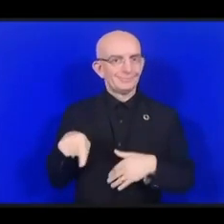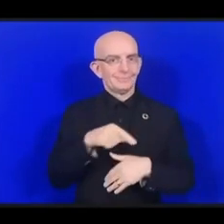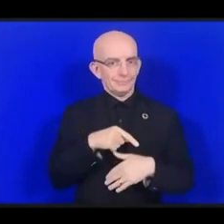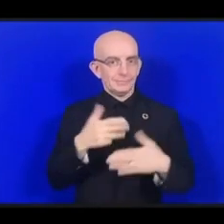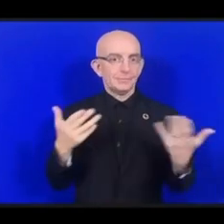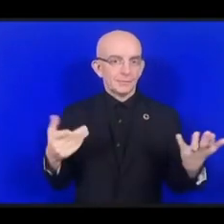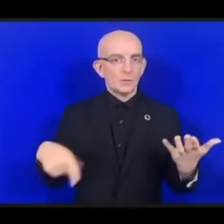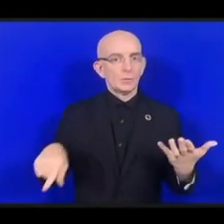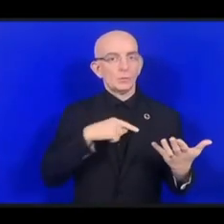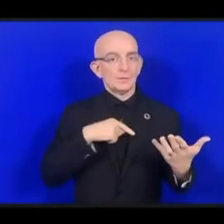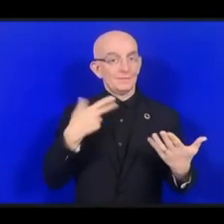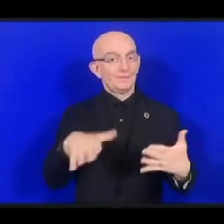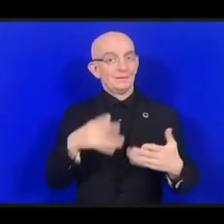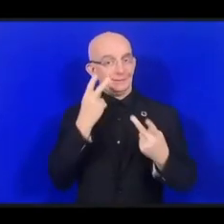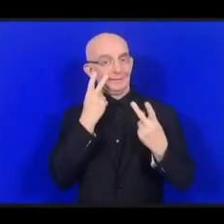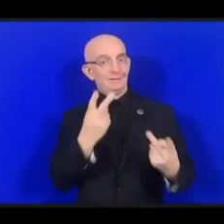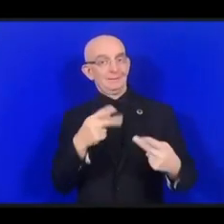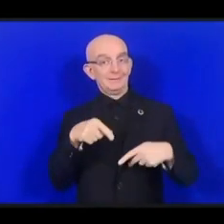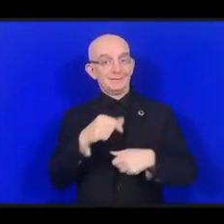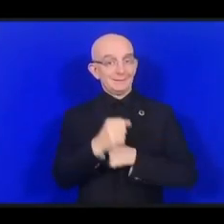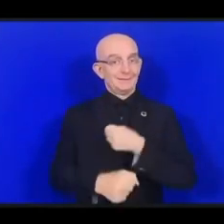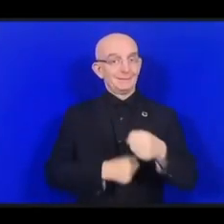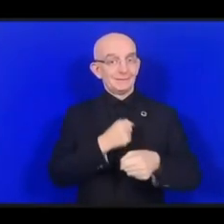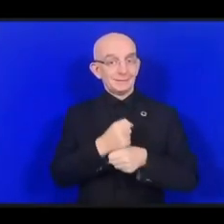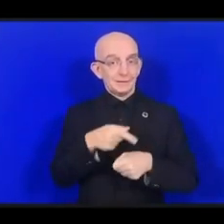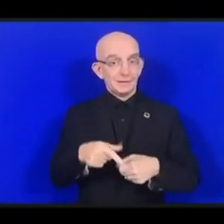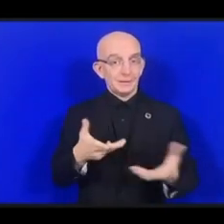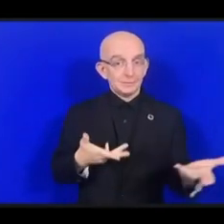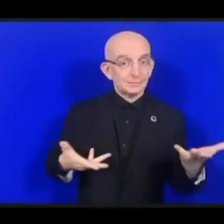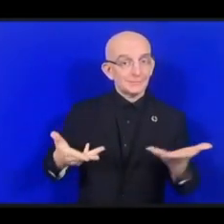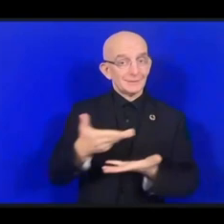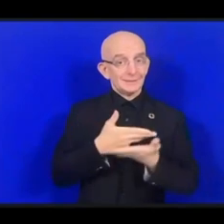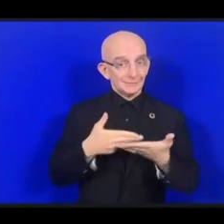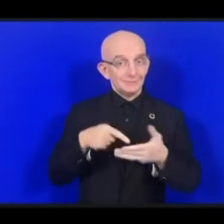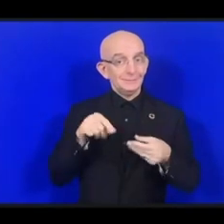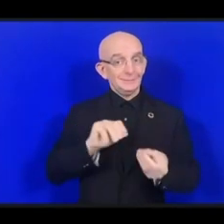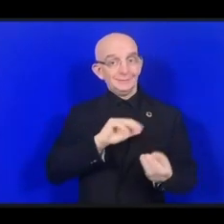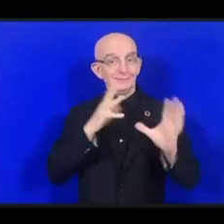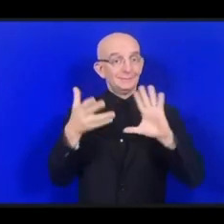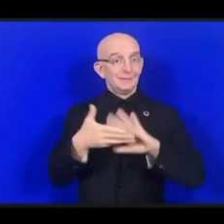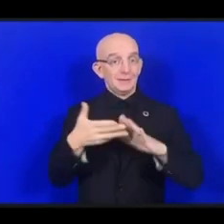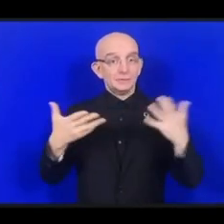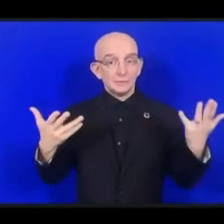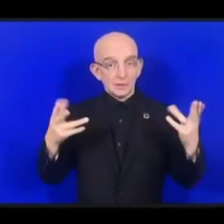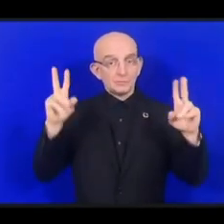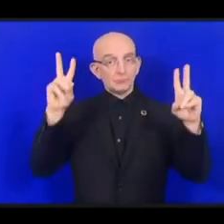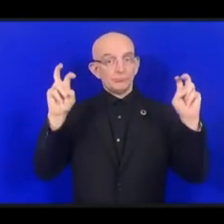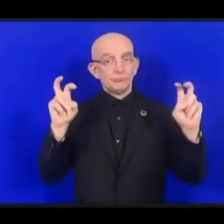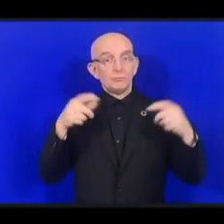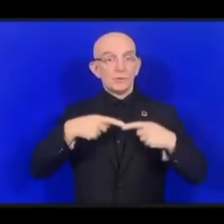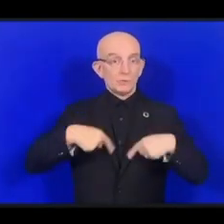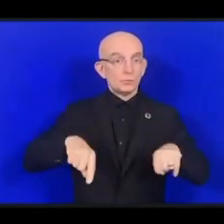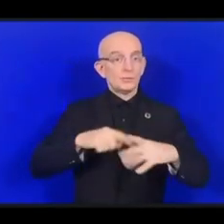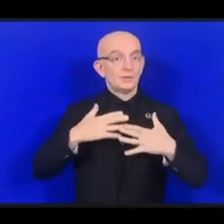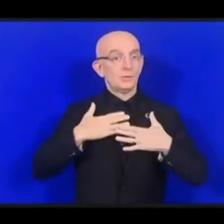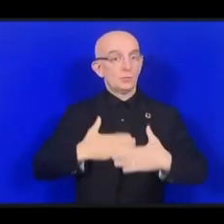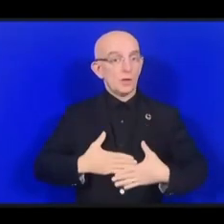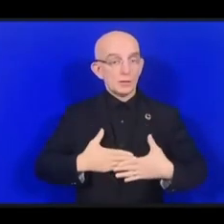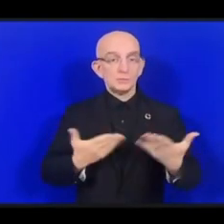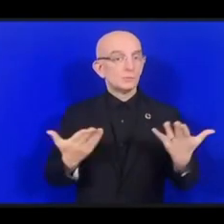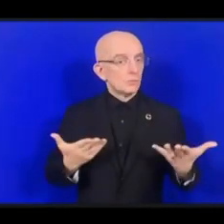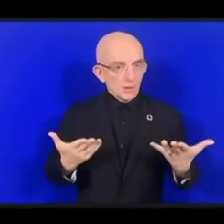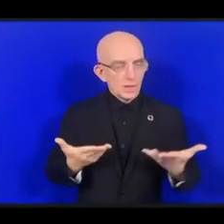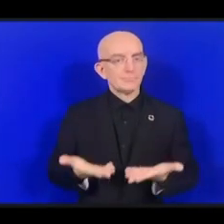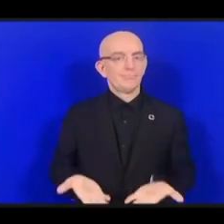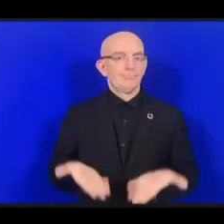الانترنت التي نصب الى تحقيقها وتمكين كافه الشعوب هذا الهدف هو سامن الا انني